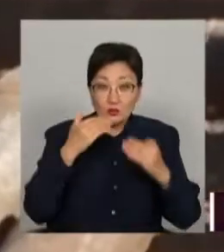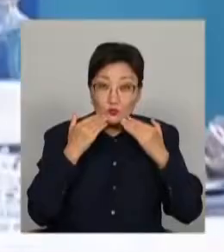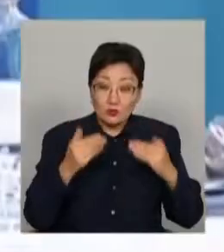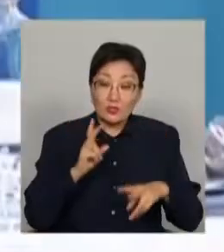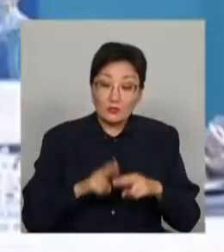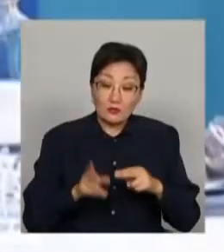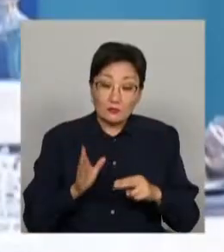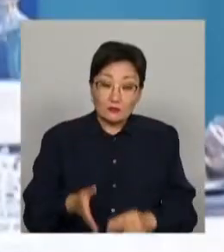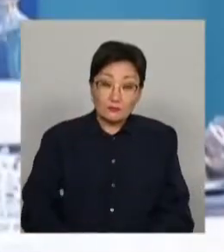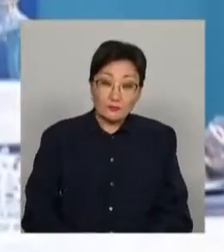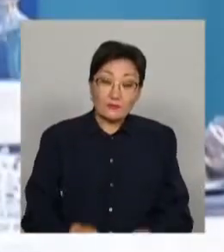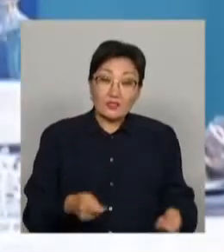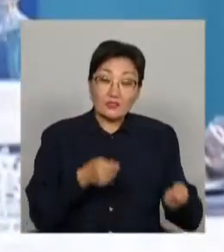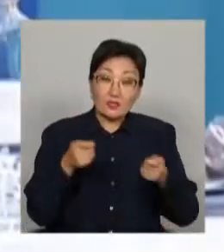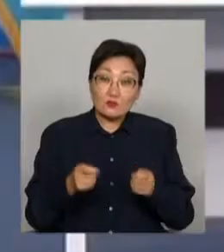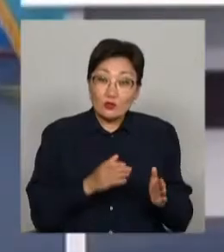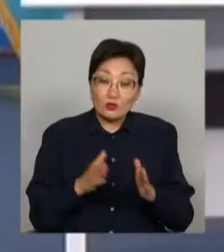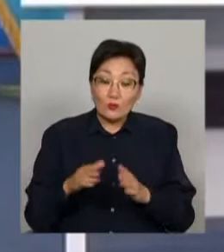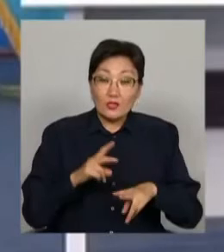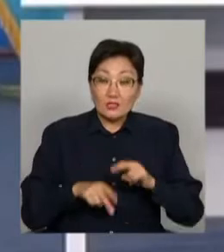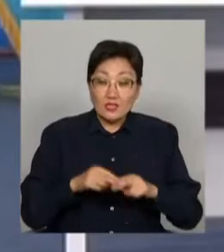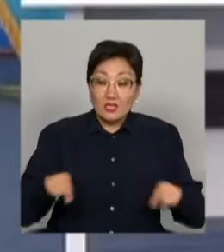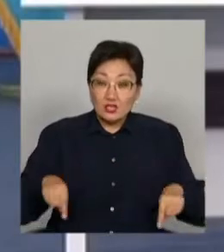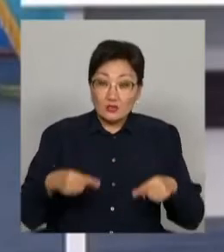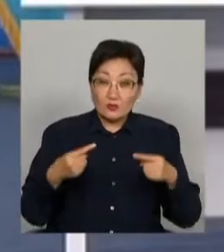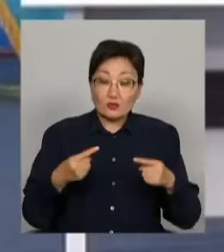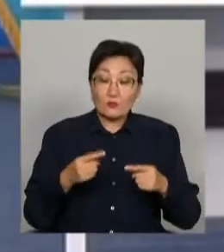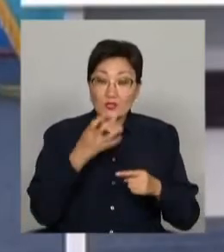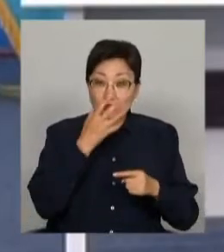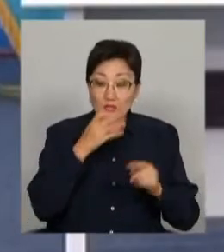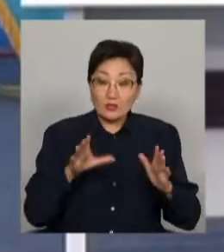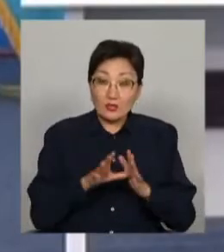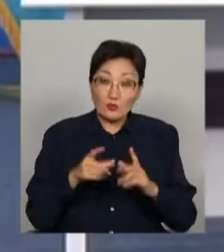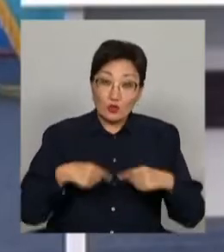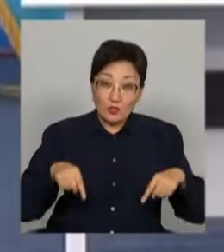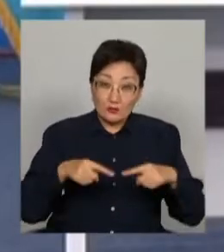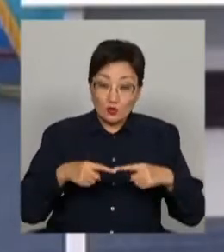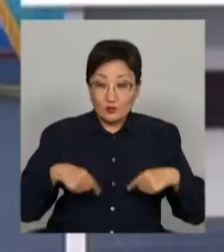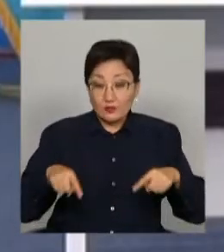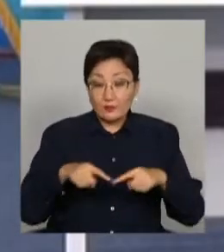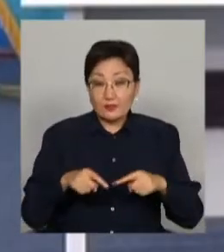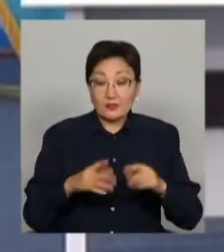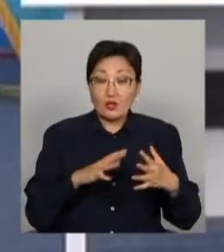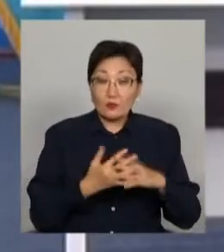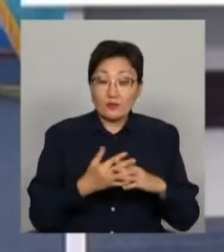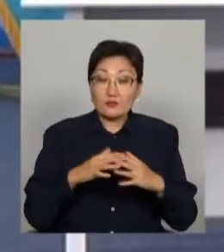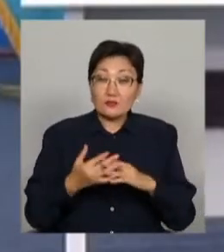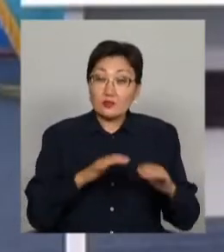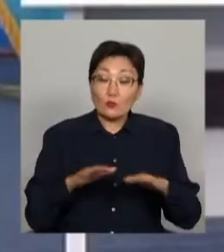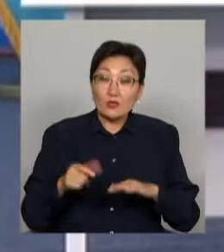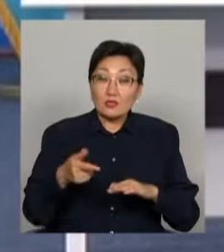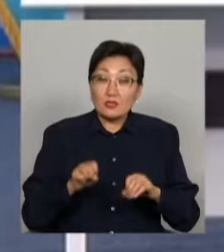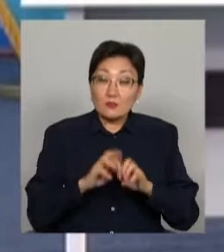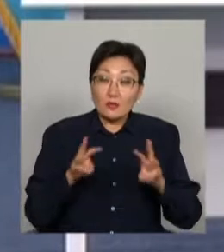аяқталады. Тасымалдау жүйесін салуға, жаңғыртуға, жылу электр орталықтары мен елді мекендер газбен қамтамасыз